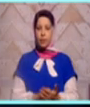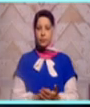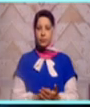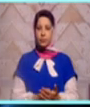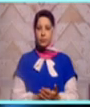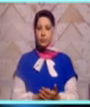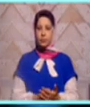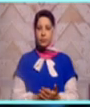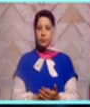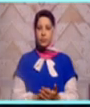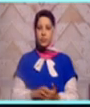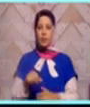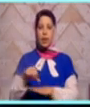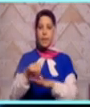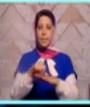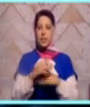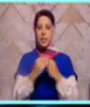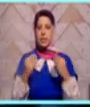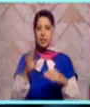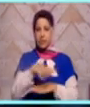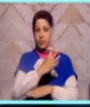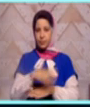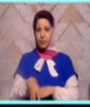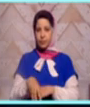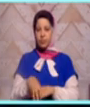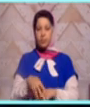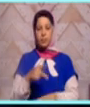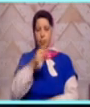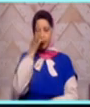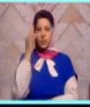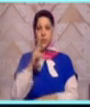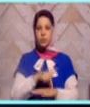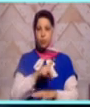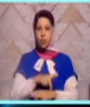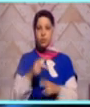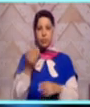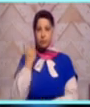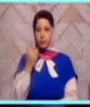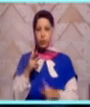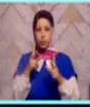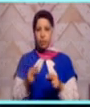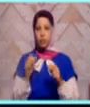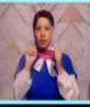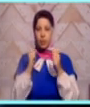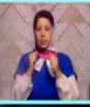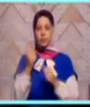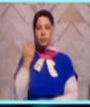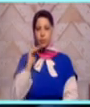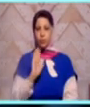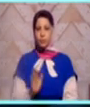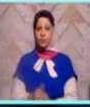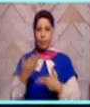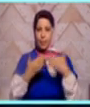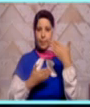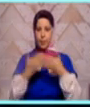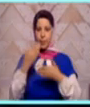استاذه امنيه، هناك منشات استراتيجيه ومنشات حيويه زي ما حضرتك تفضلت، يعني المستشفيات والمنشات والمباني